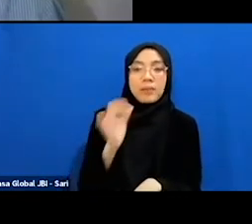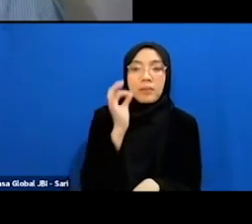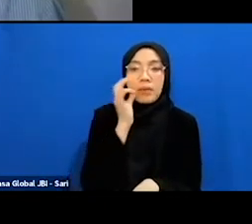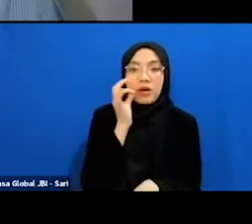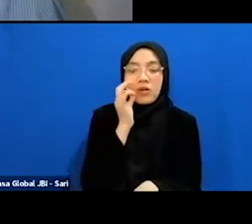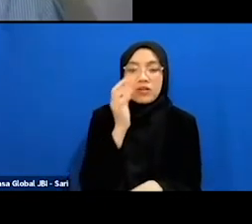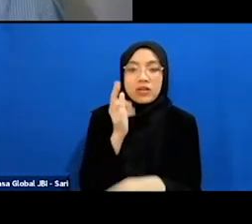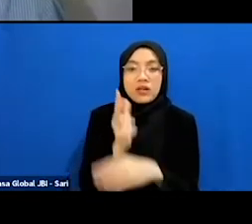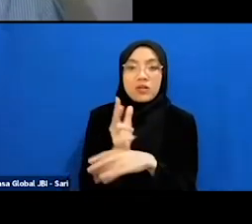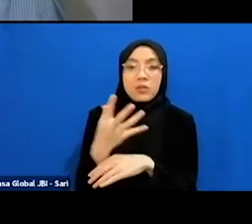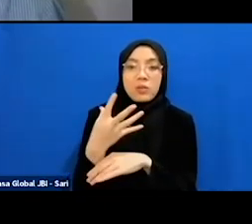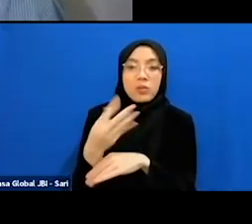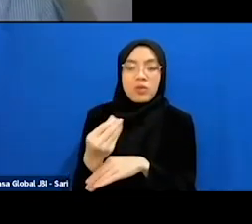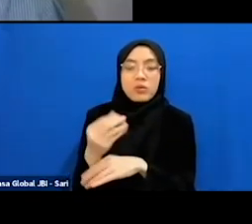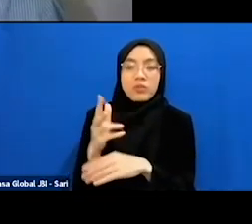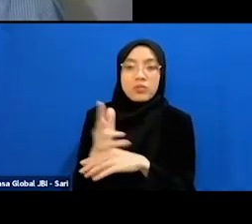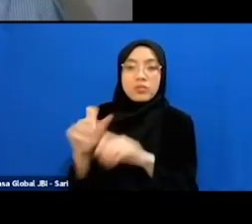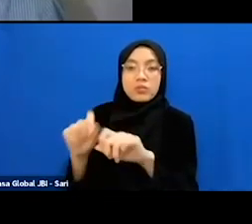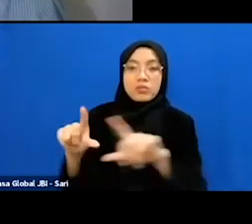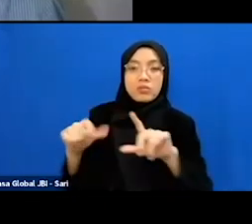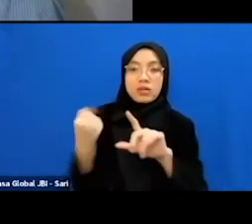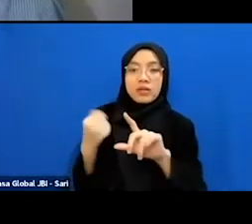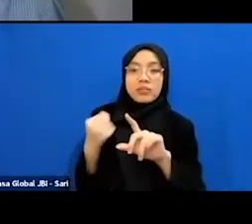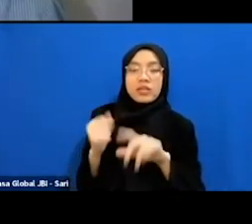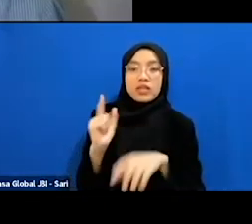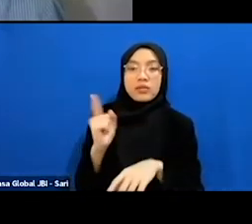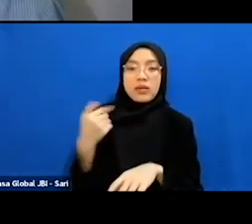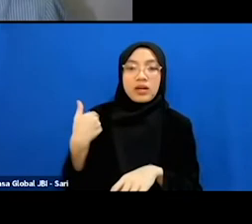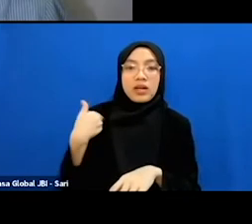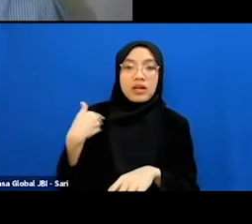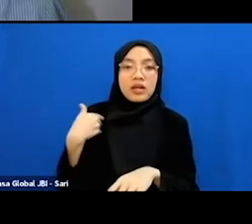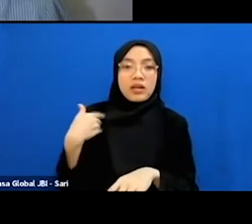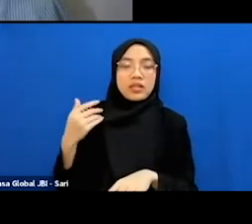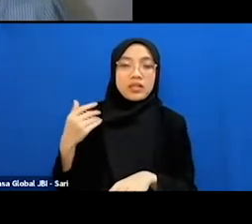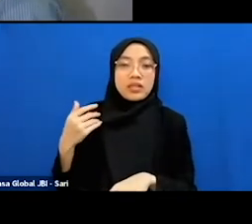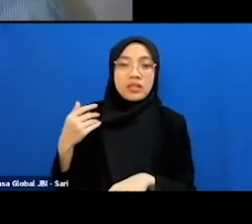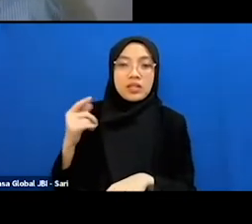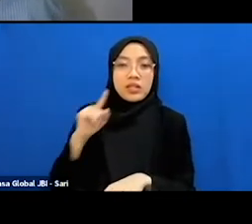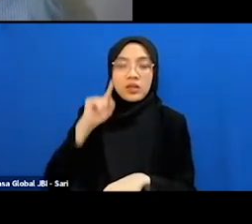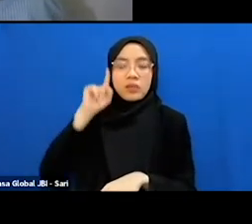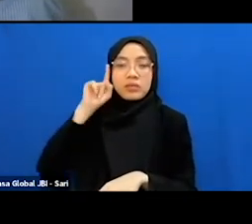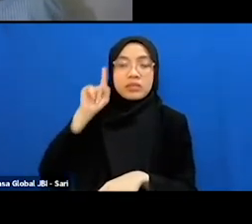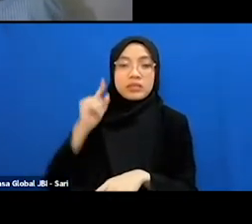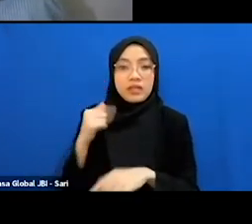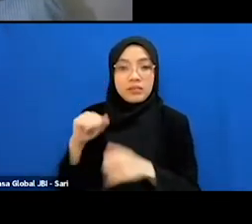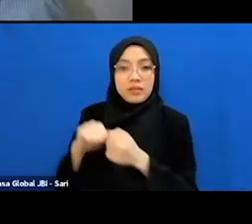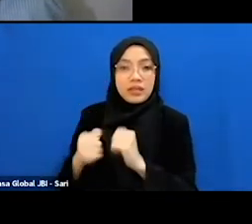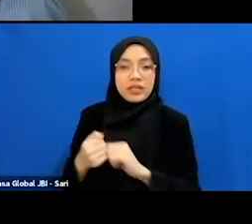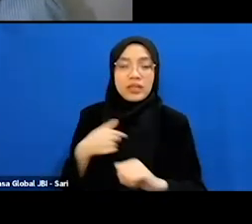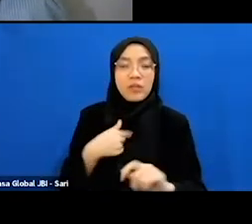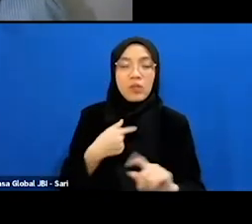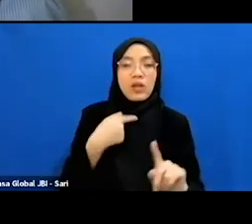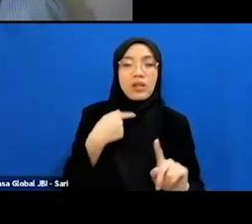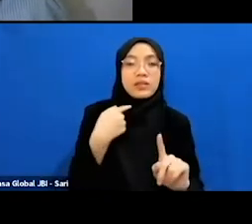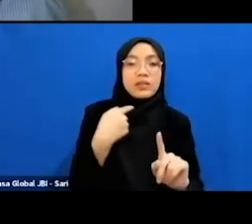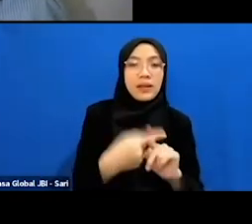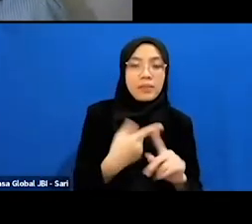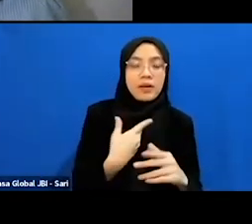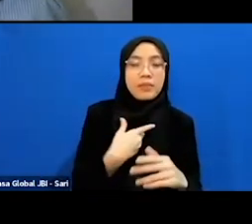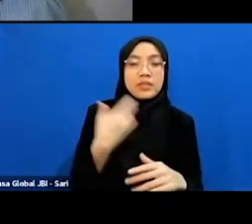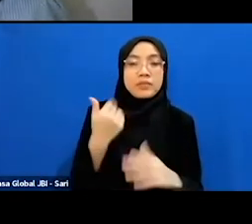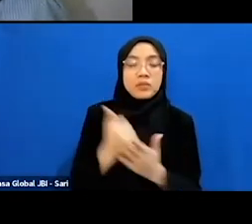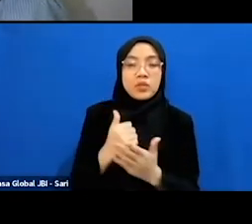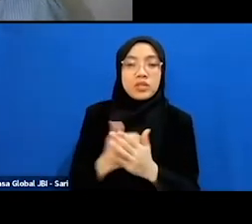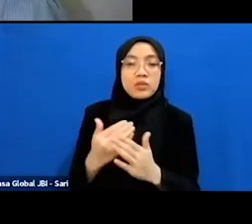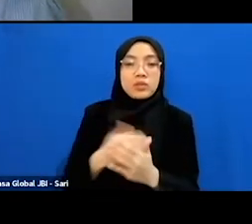ditinggalkan maka merah karena ada gak Mas adegan koneksi tapi saya ingin tambahkan sebenarnya seperti yang disampaikan di